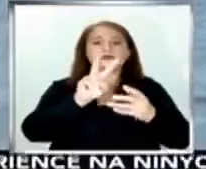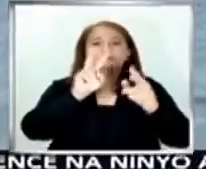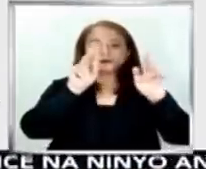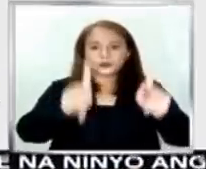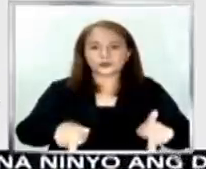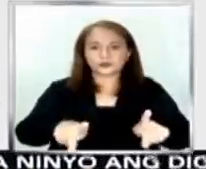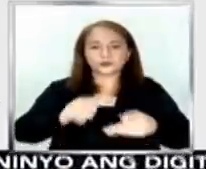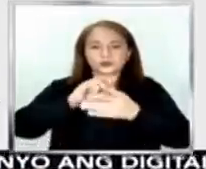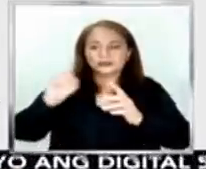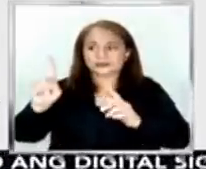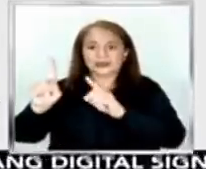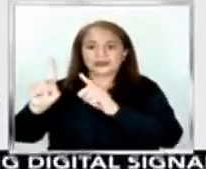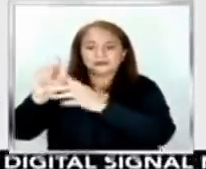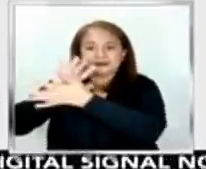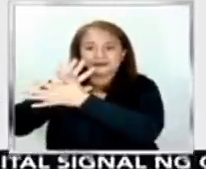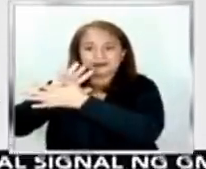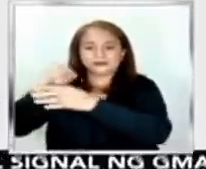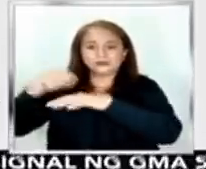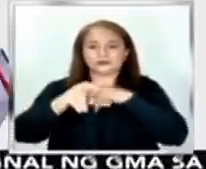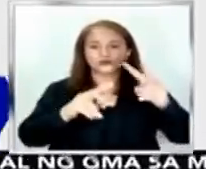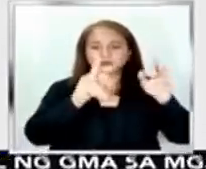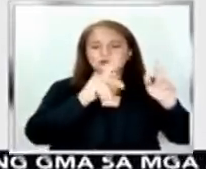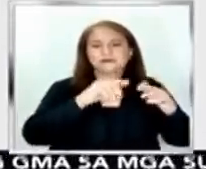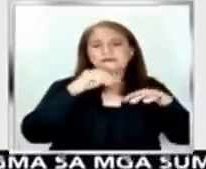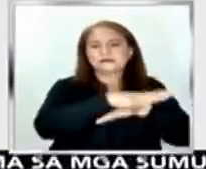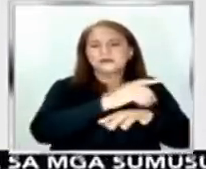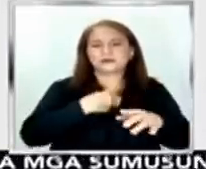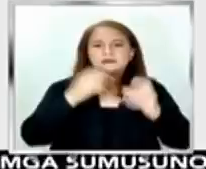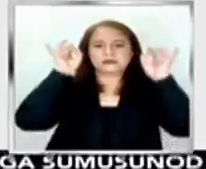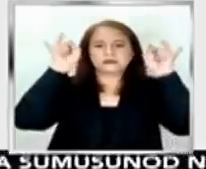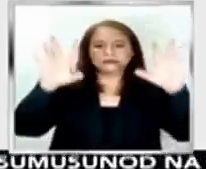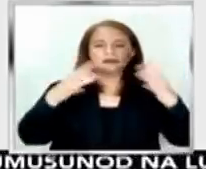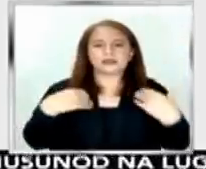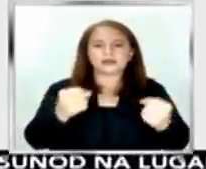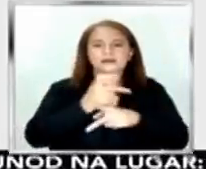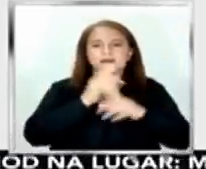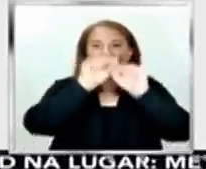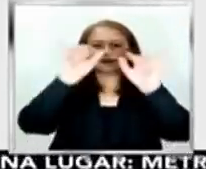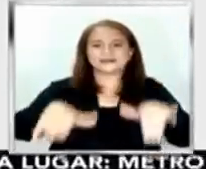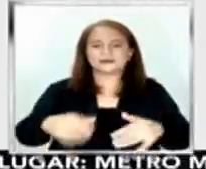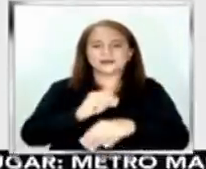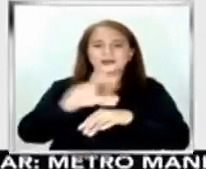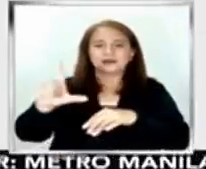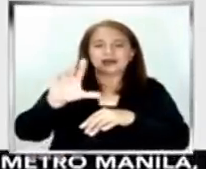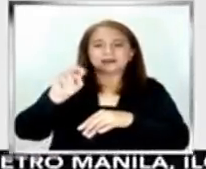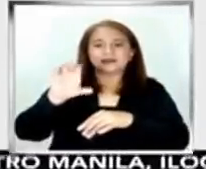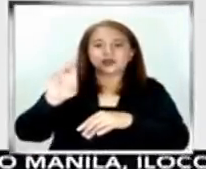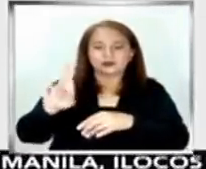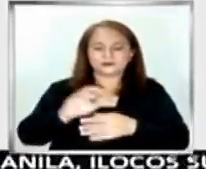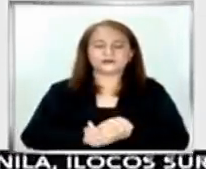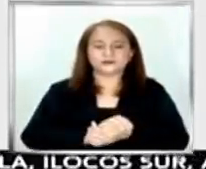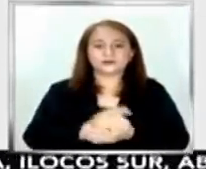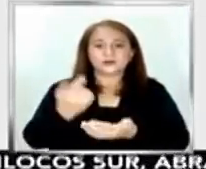patient. Dahil dito, nagdedelikado raw ang kondisyon ng healthcare system sa National Capital Region. Sa pagkatayan ng